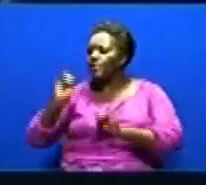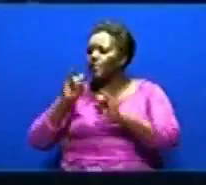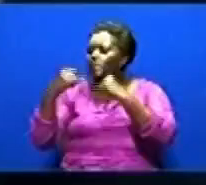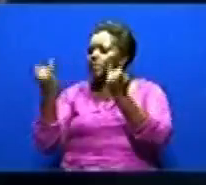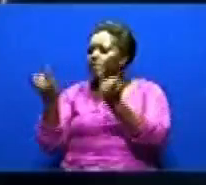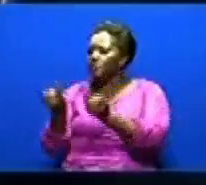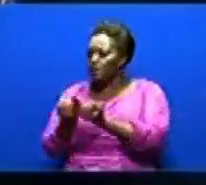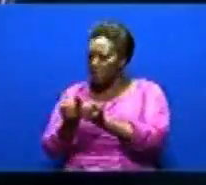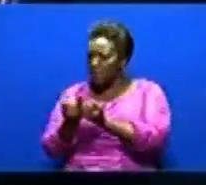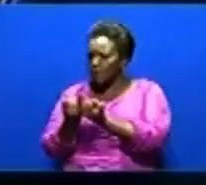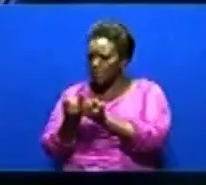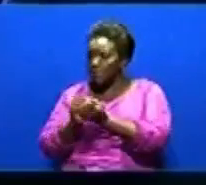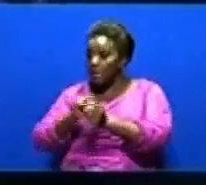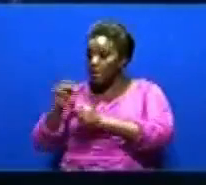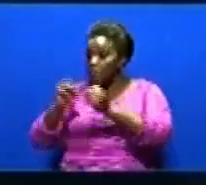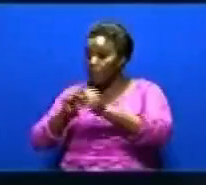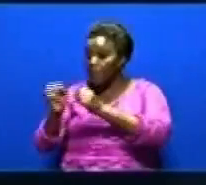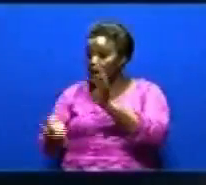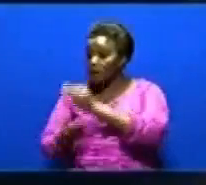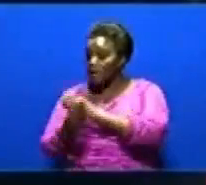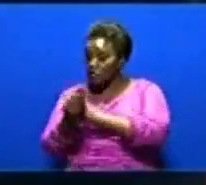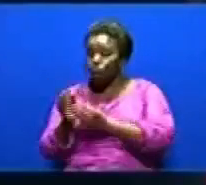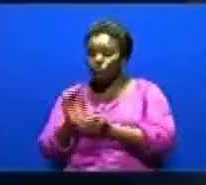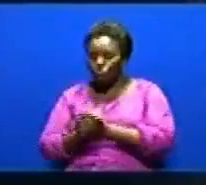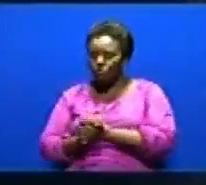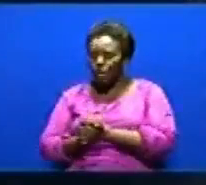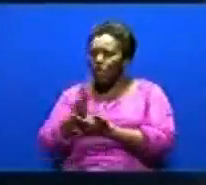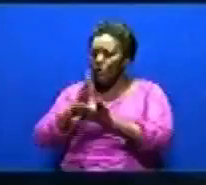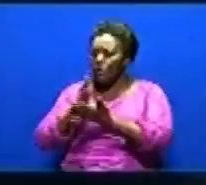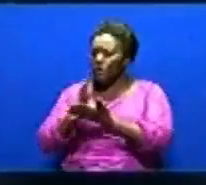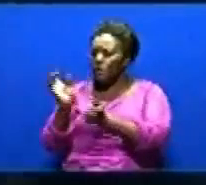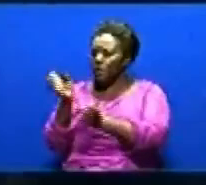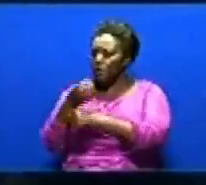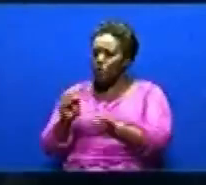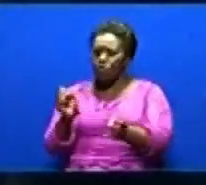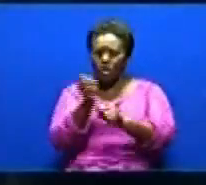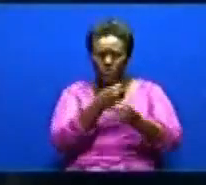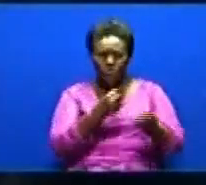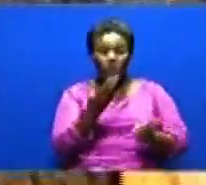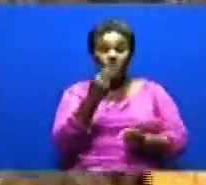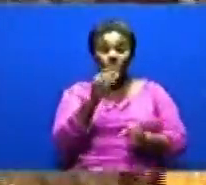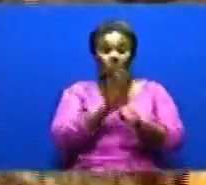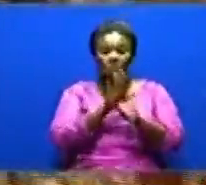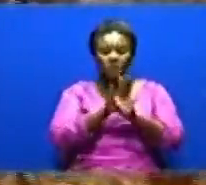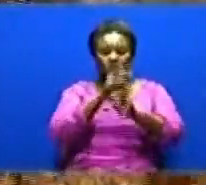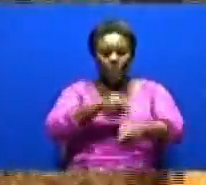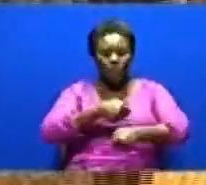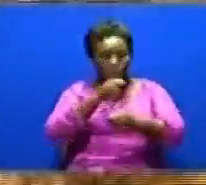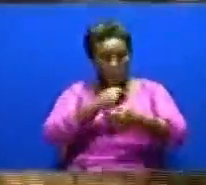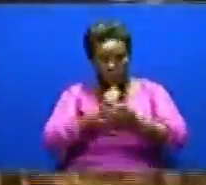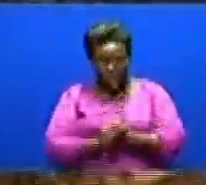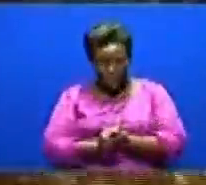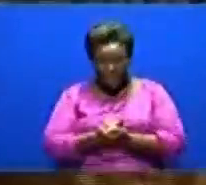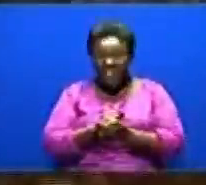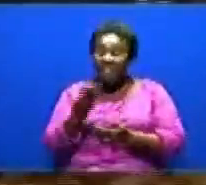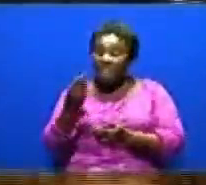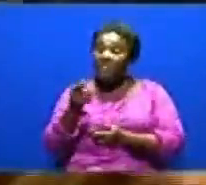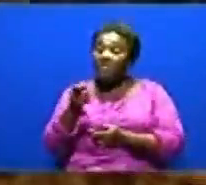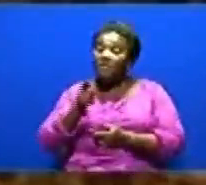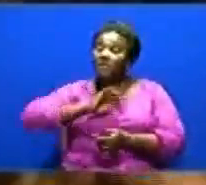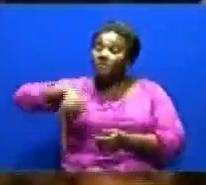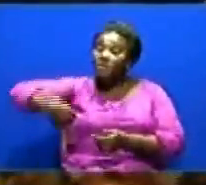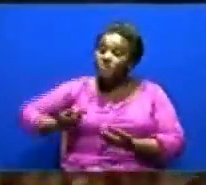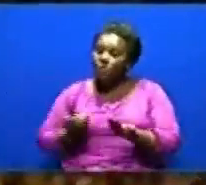na kupambana na rushwa nchini TAKUKURU kwa kuokoa kiasi hicho cha fedha za wakulima ambazo ziliiwa kupitia vyama